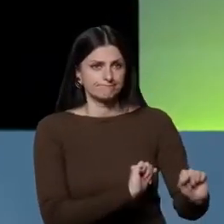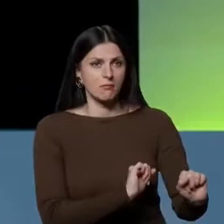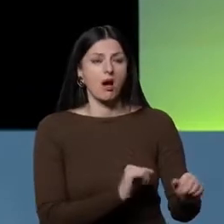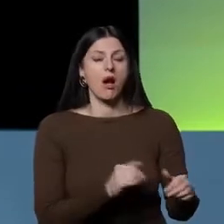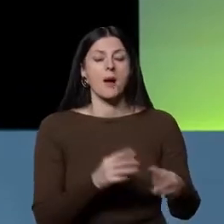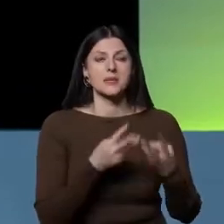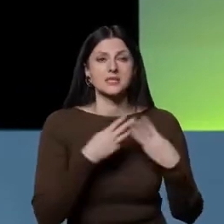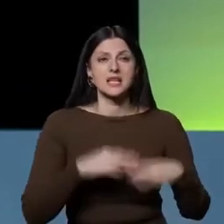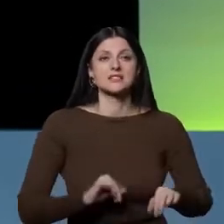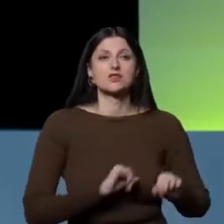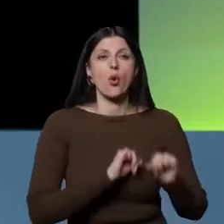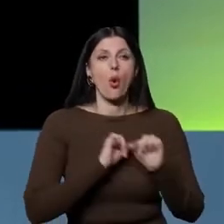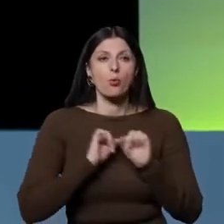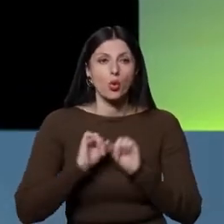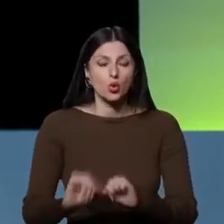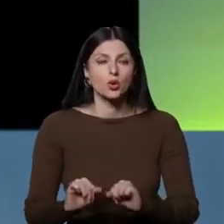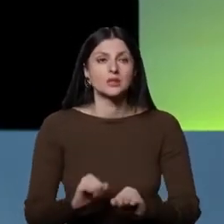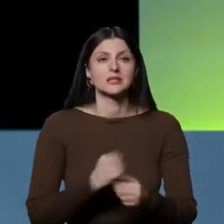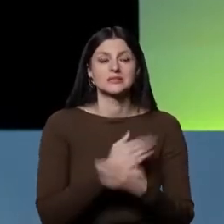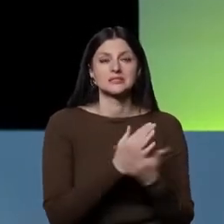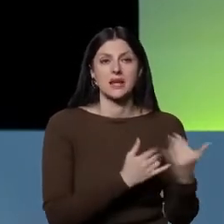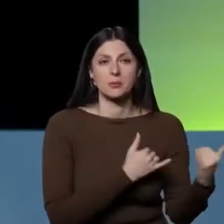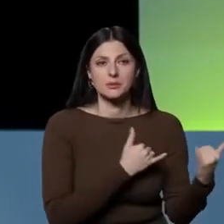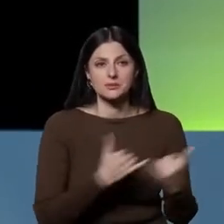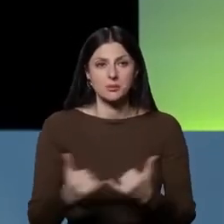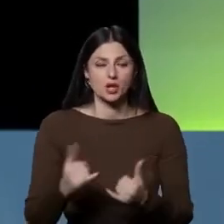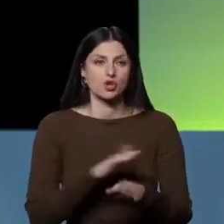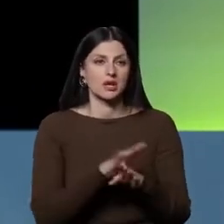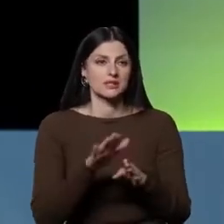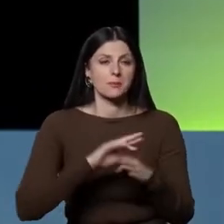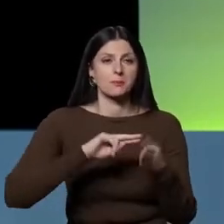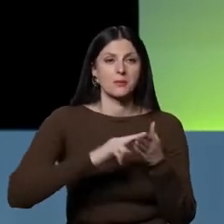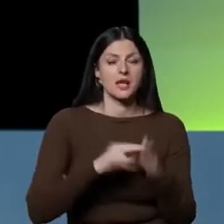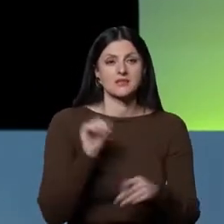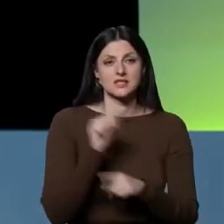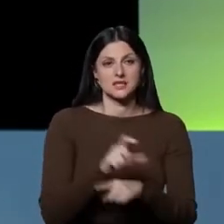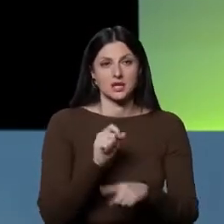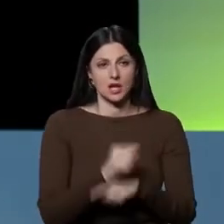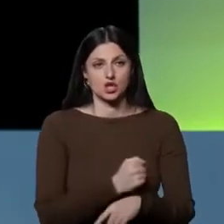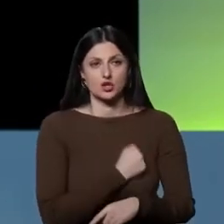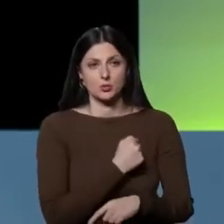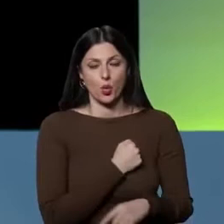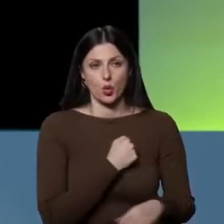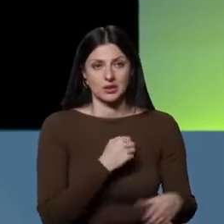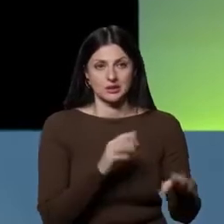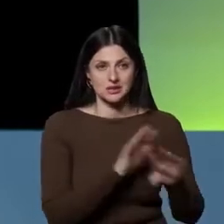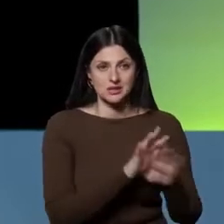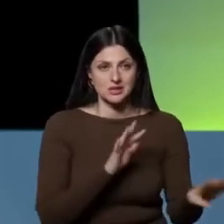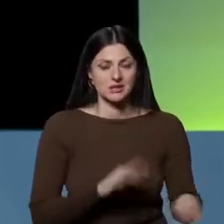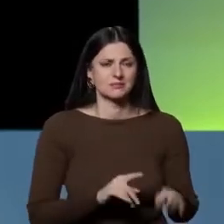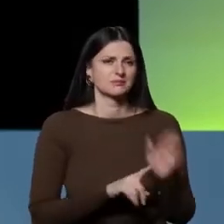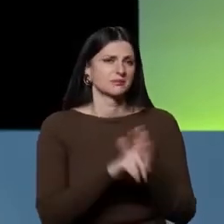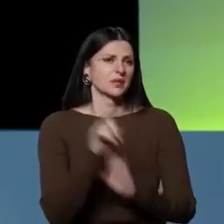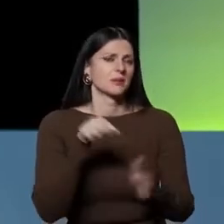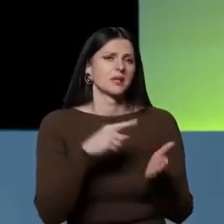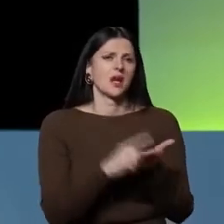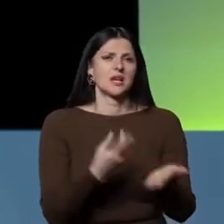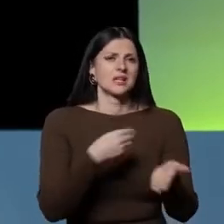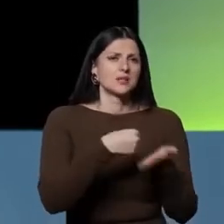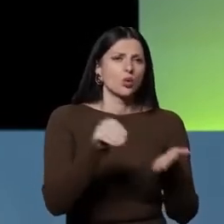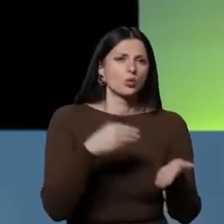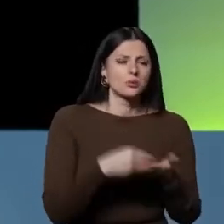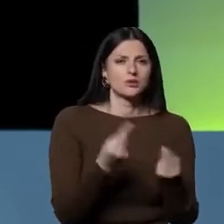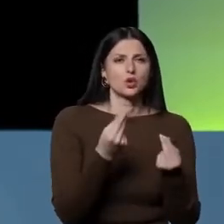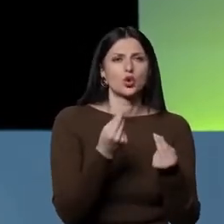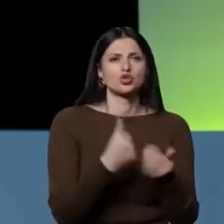оборони забезпечує реалізацію планів і задач Збройних сил, починаючи від вирішення питань закупівлі, грошового